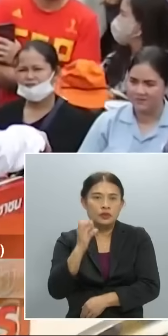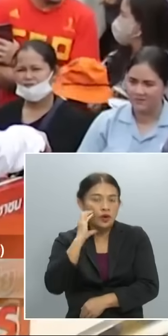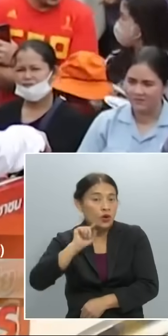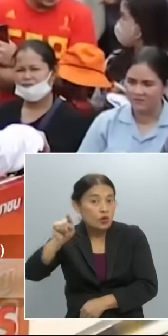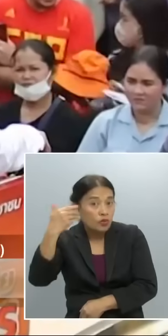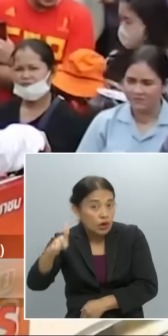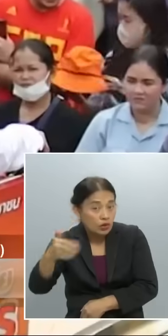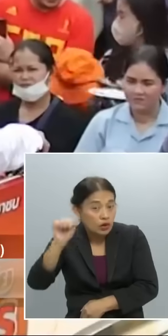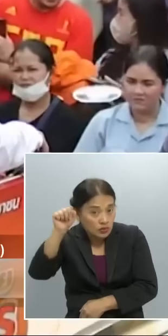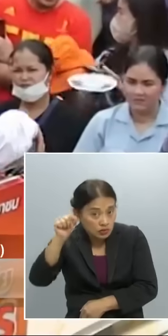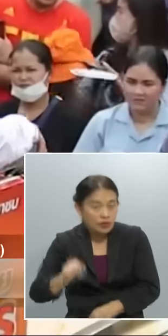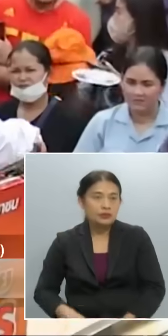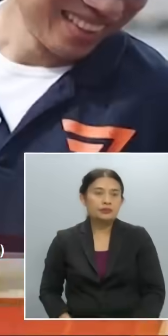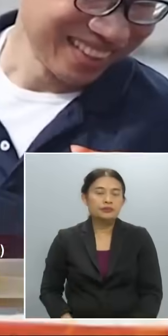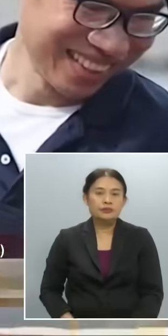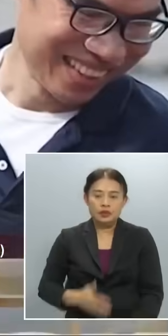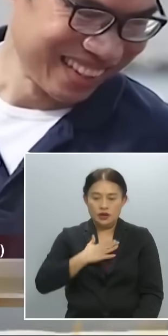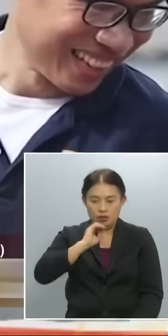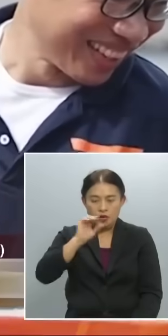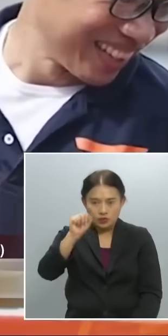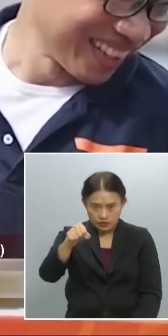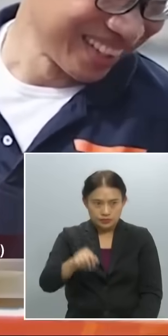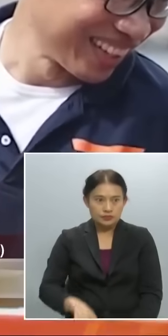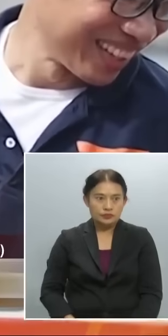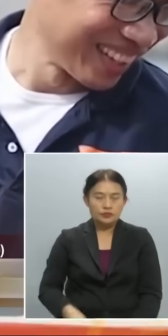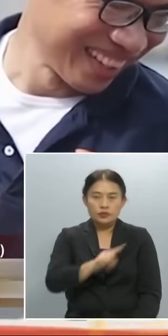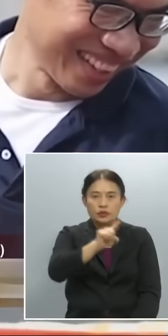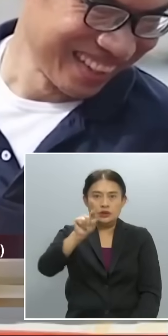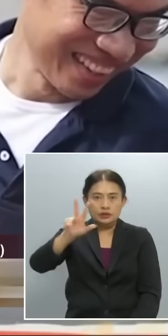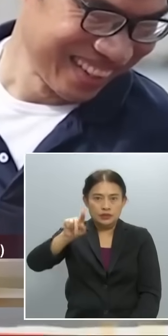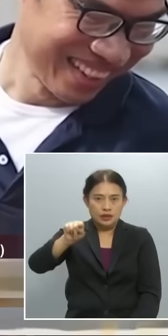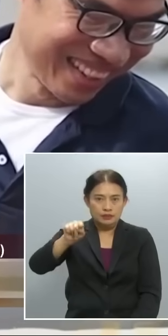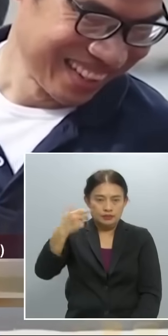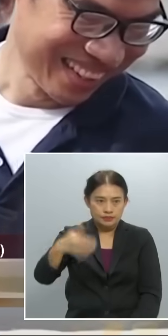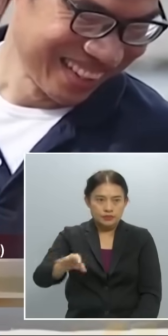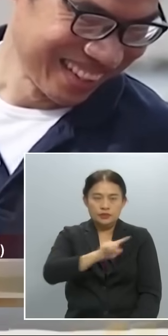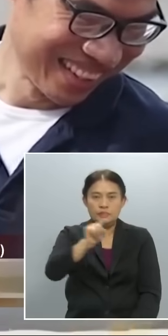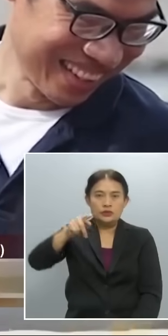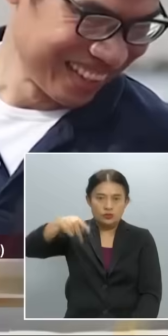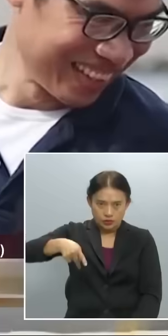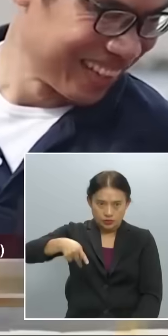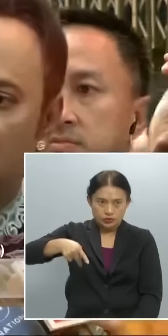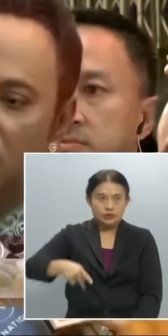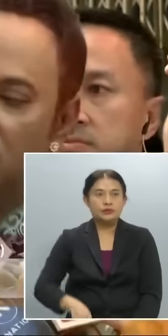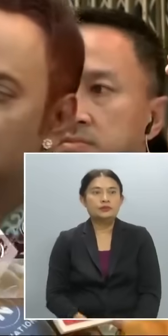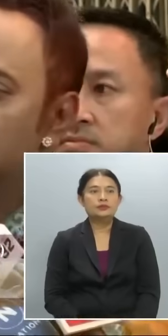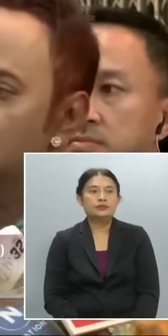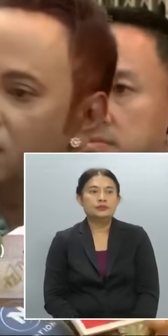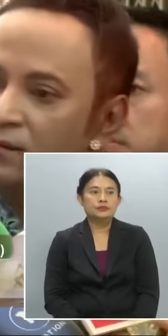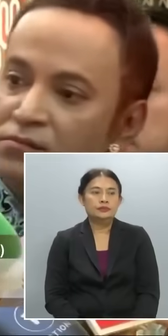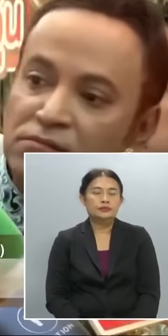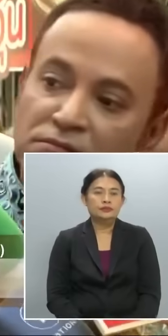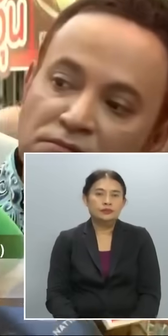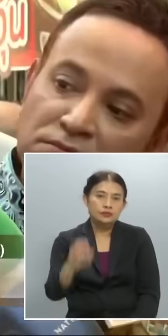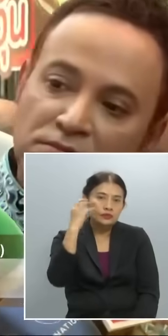ดีใช่ไหมคุณเศรษฐาบอกอ๋อใช่น่าจะตั้งแต่วันที่23นะก็แปลว่าตั้งแต่วันพุธแล้วอ่ะ เห็นว่าคุณพิธานี่ต่